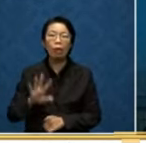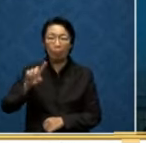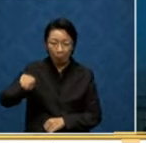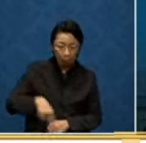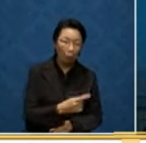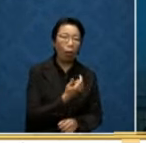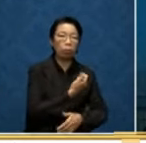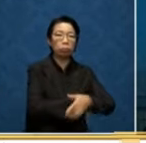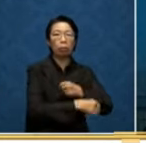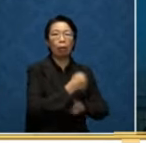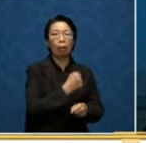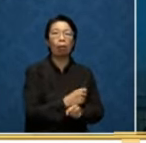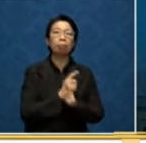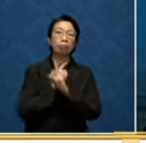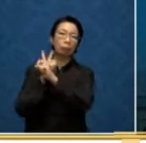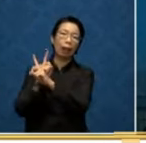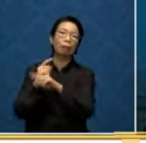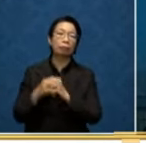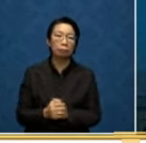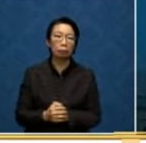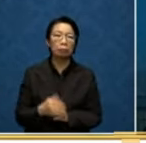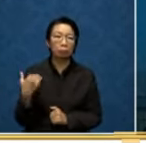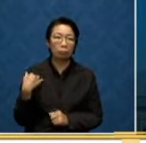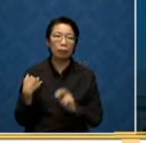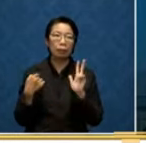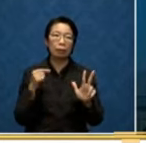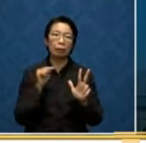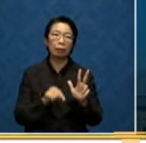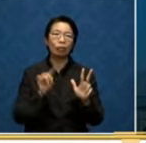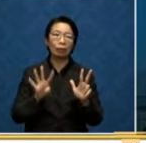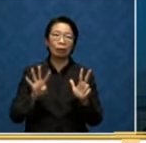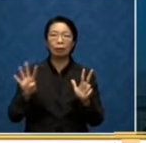แรงได้อยู่ประมาณ